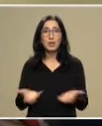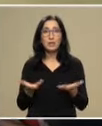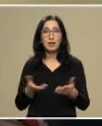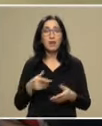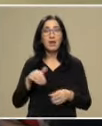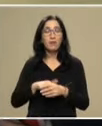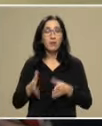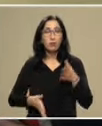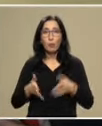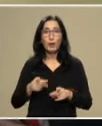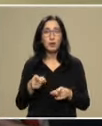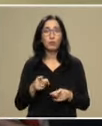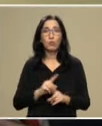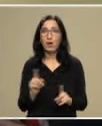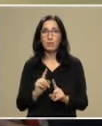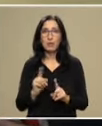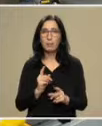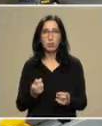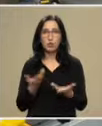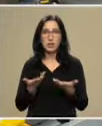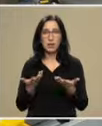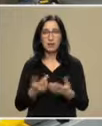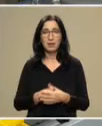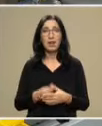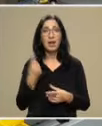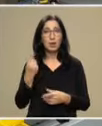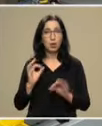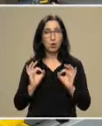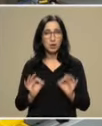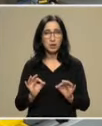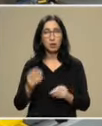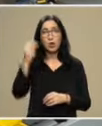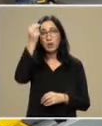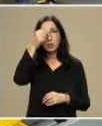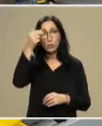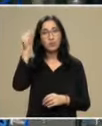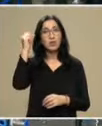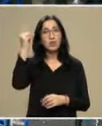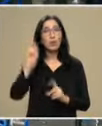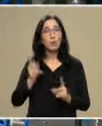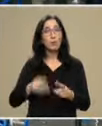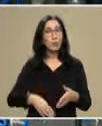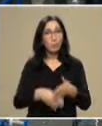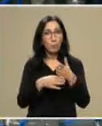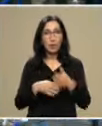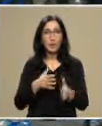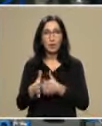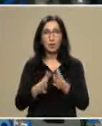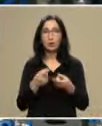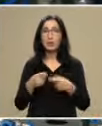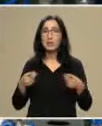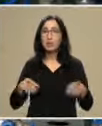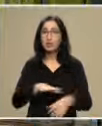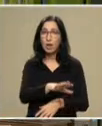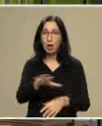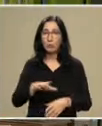В робота това нещо предусещане не съществува. Едно е сигурно. Изкуственият интелект може да помага на хората в различни